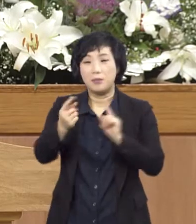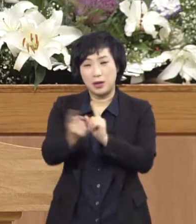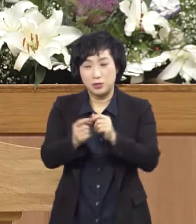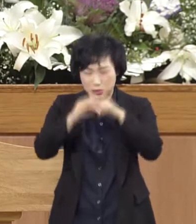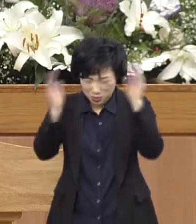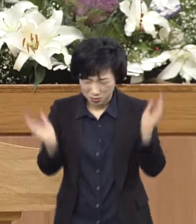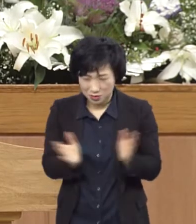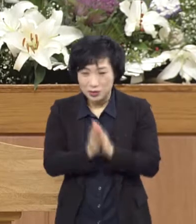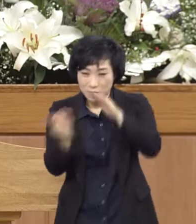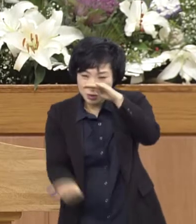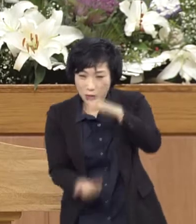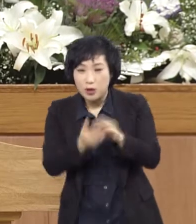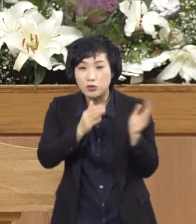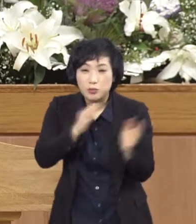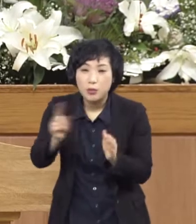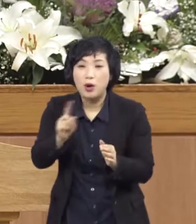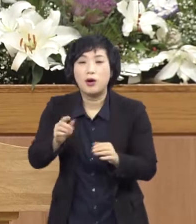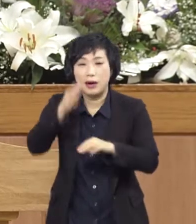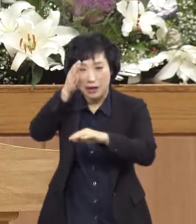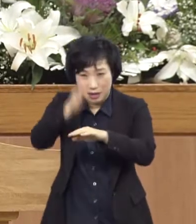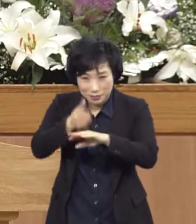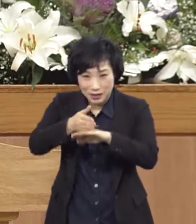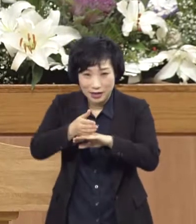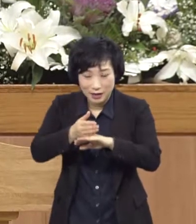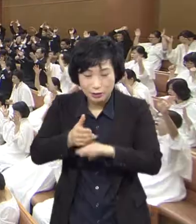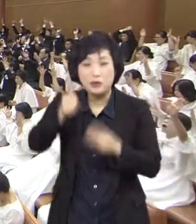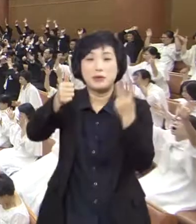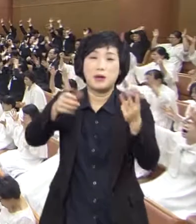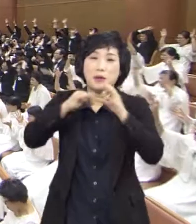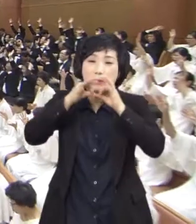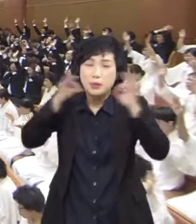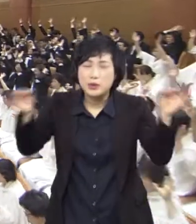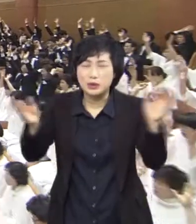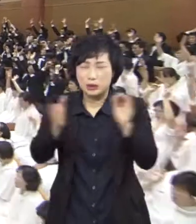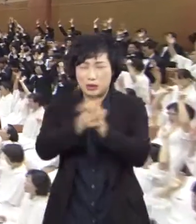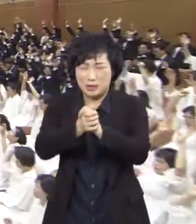감사여 회개입니다. 주여 삼창하고 기도하시겠습니다. 주여,